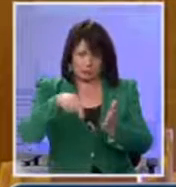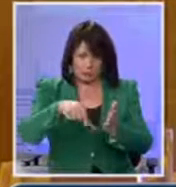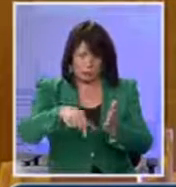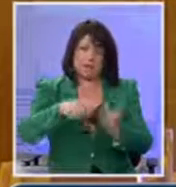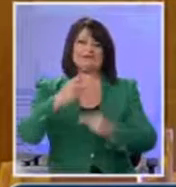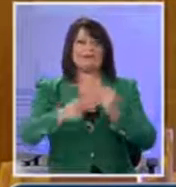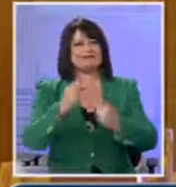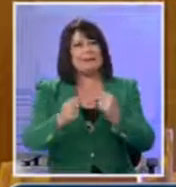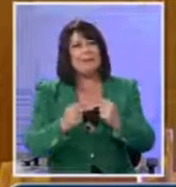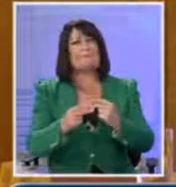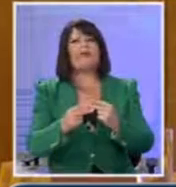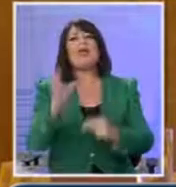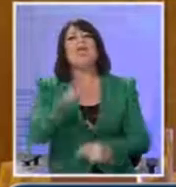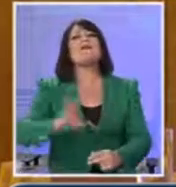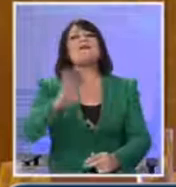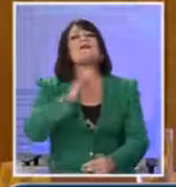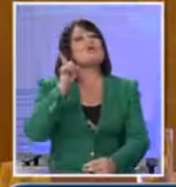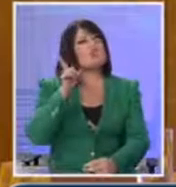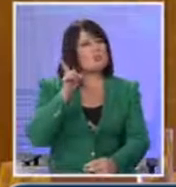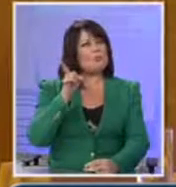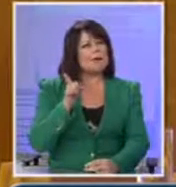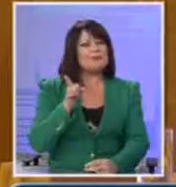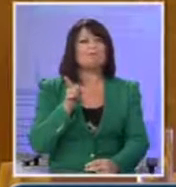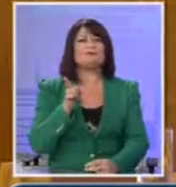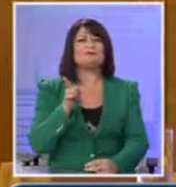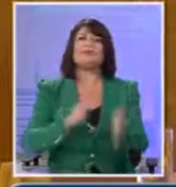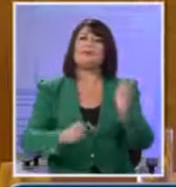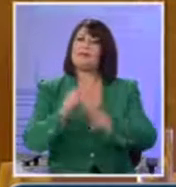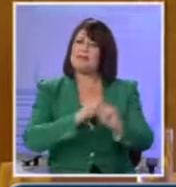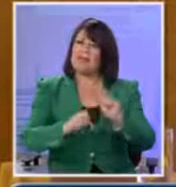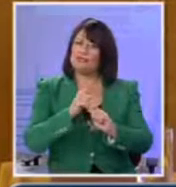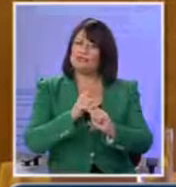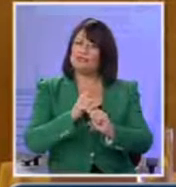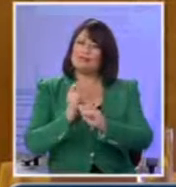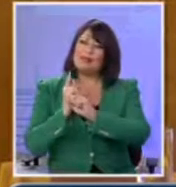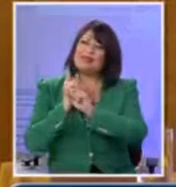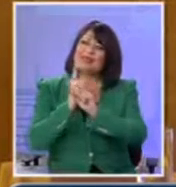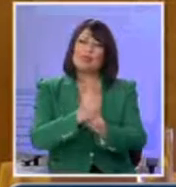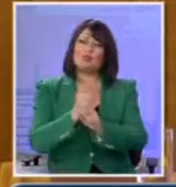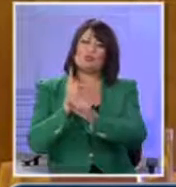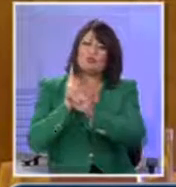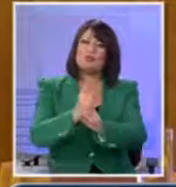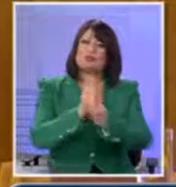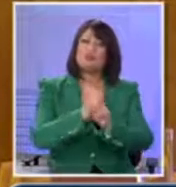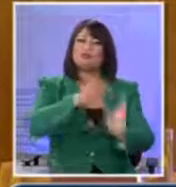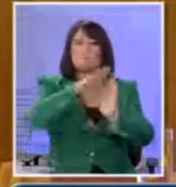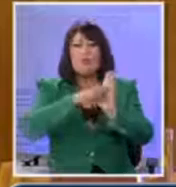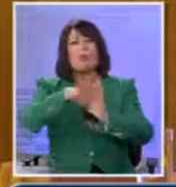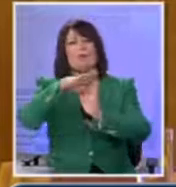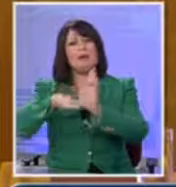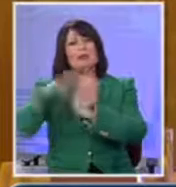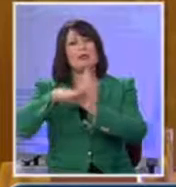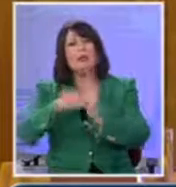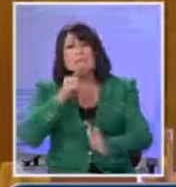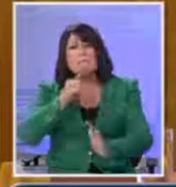συζητιέται σε ευρωπαϊκό επίπεδο η δημιουργία ειδικών προγραμμάτων για τους